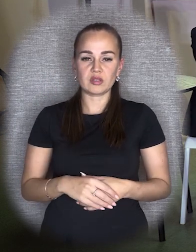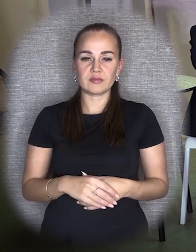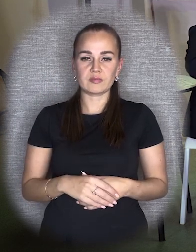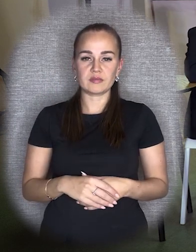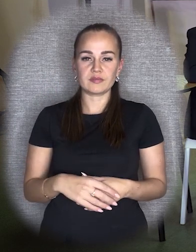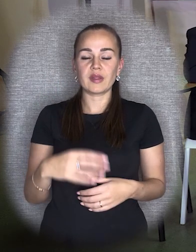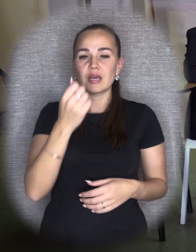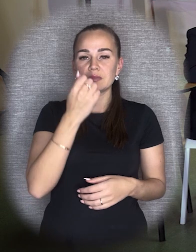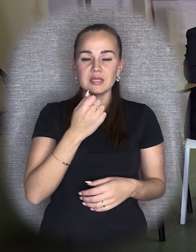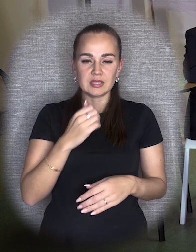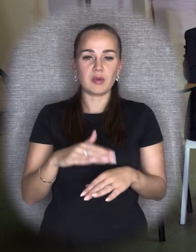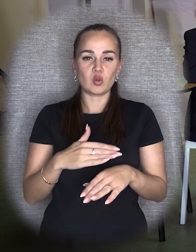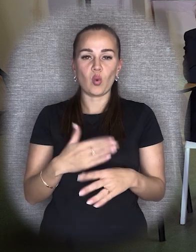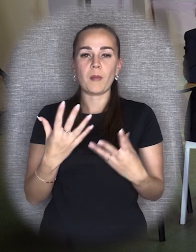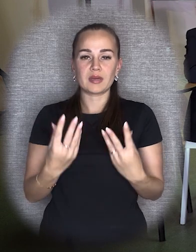Спасибо, добрый